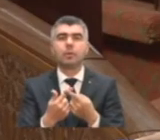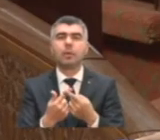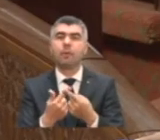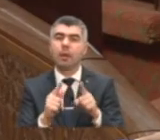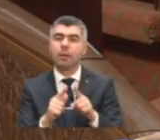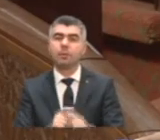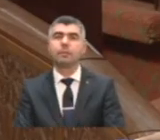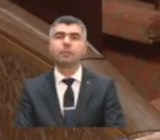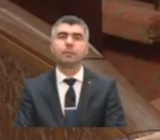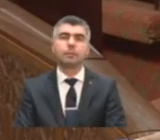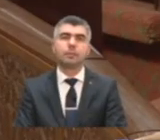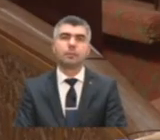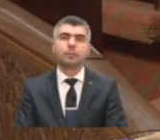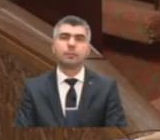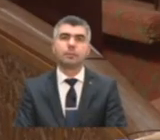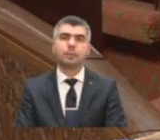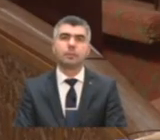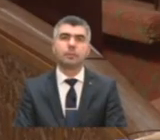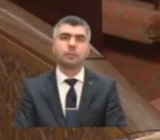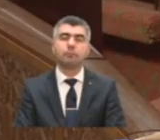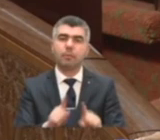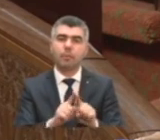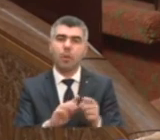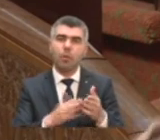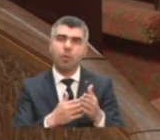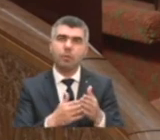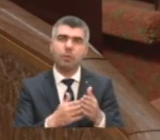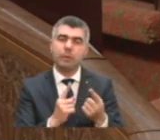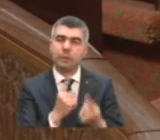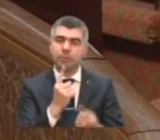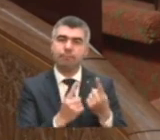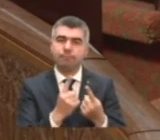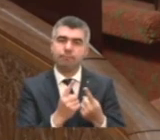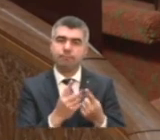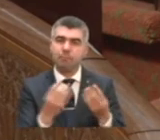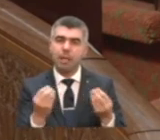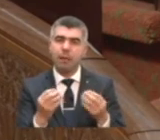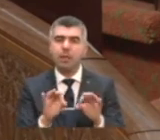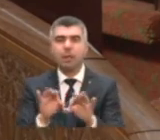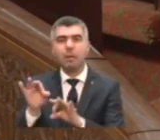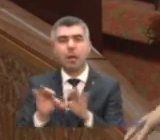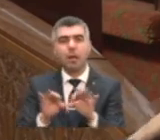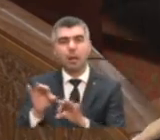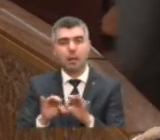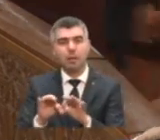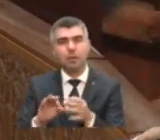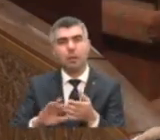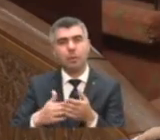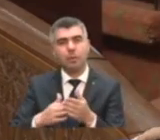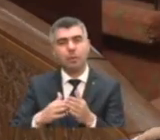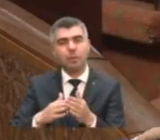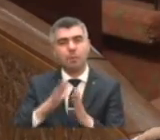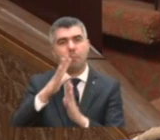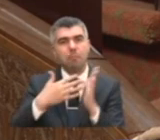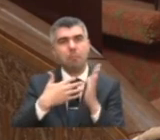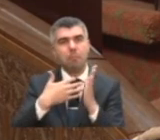من طرف جهات أخرى، عملنا واحد مجموعة من الإجراءات لتحسين تنفيذ هذا البرنامج.